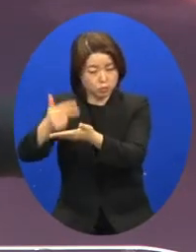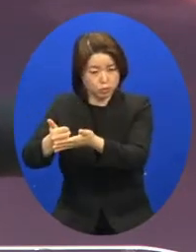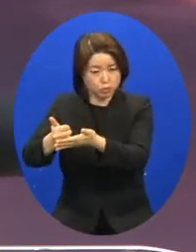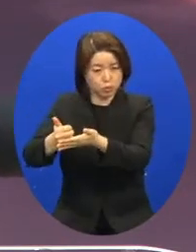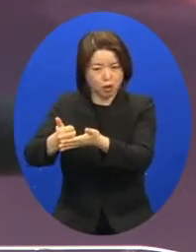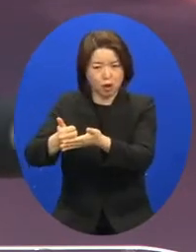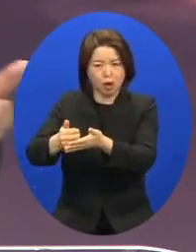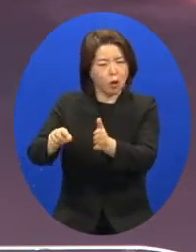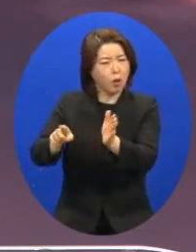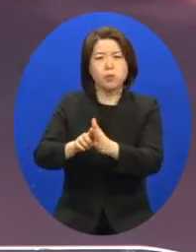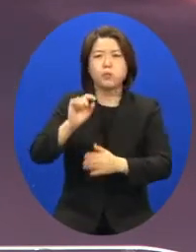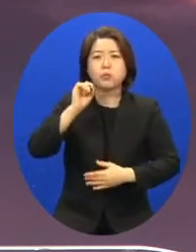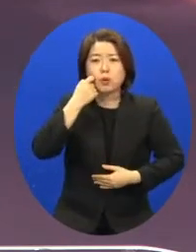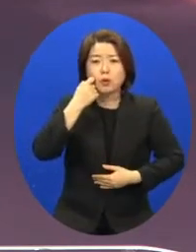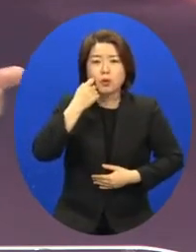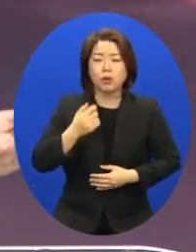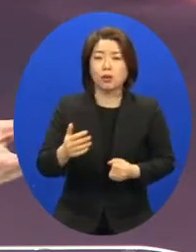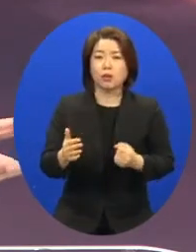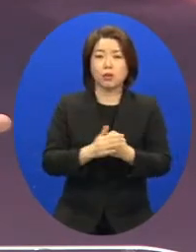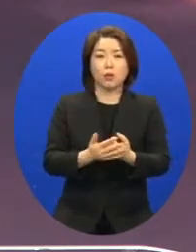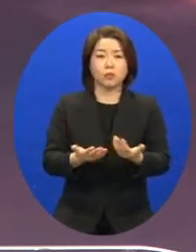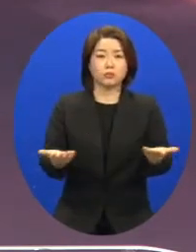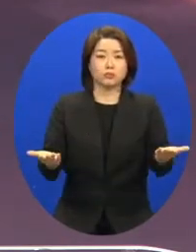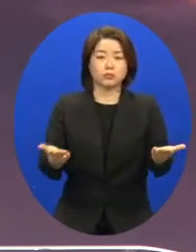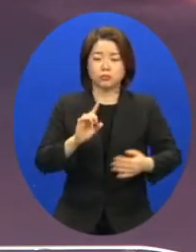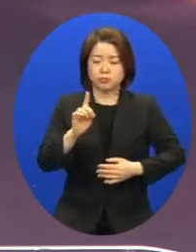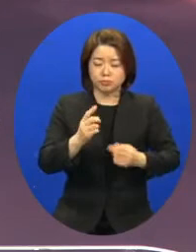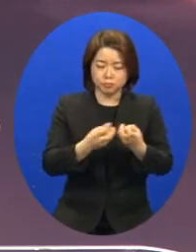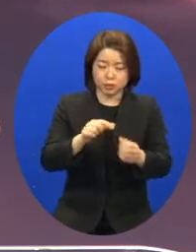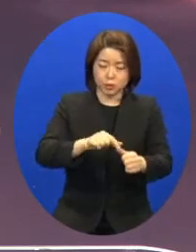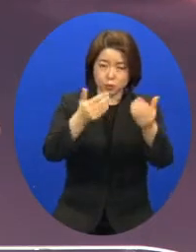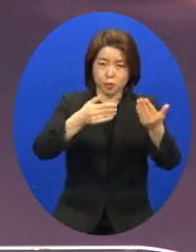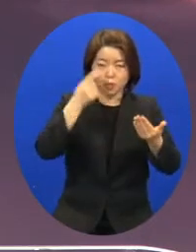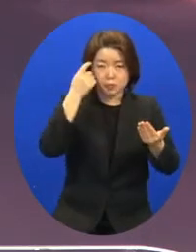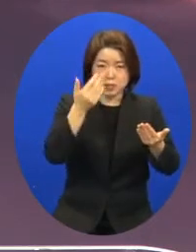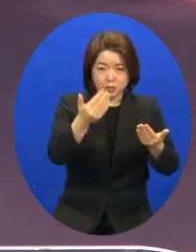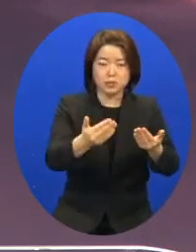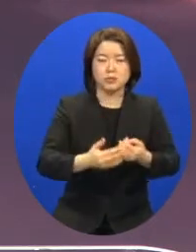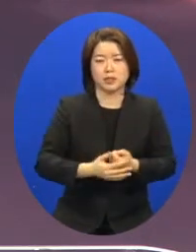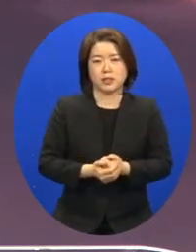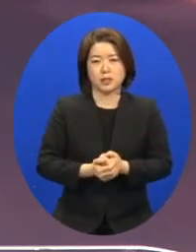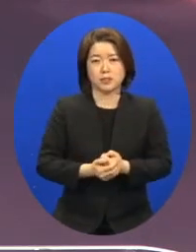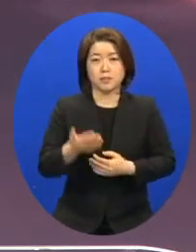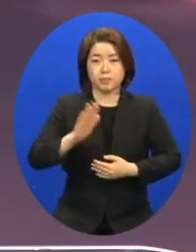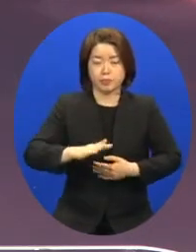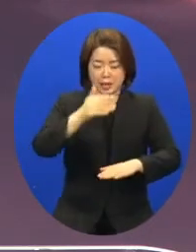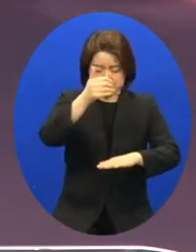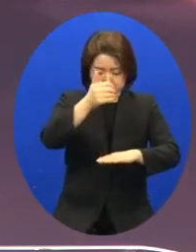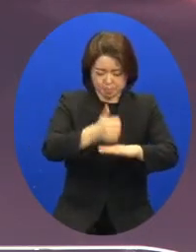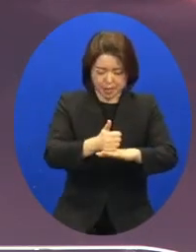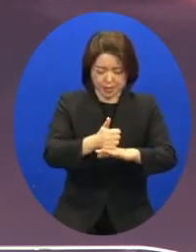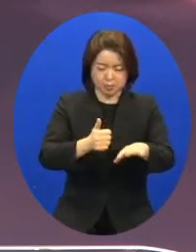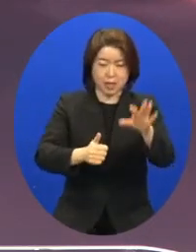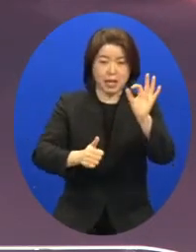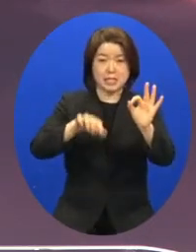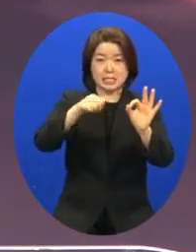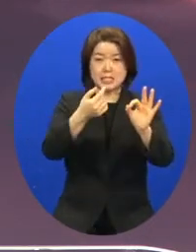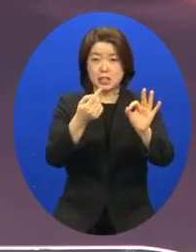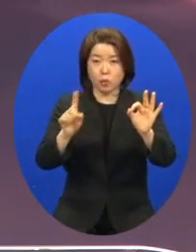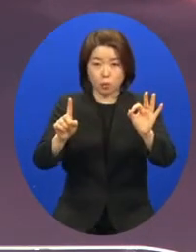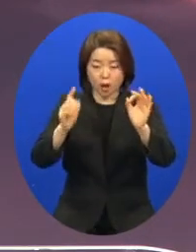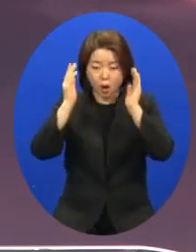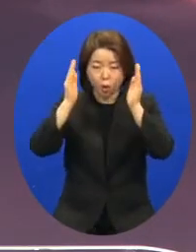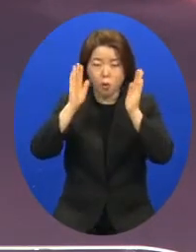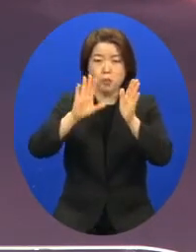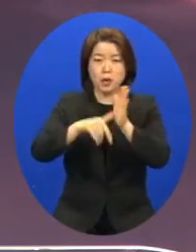않더래요. 그러니 어떻게 구원을 받습니까? 그런데 마지막 10과를 공부할 때